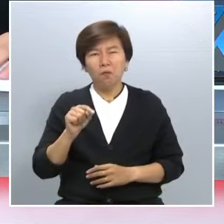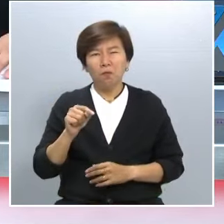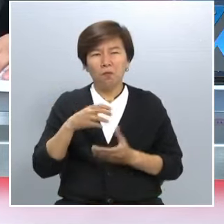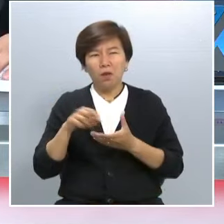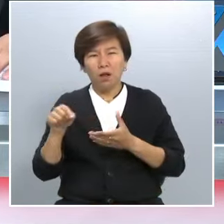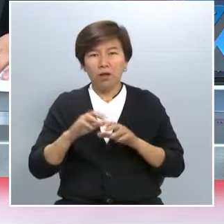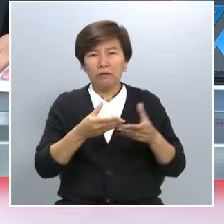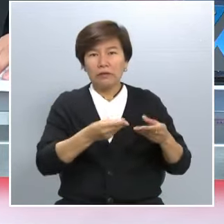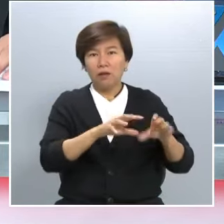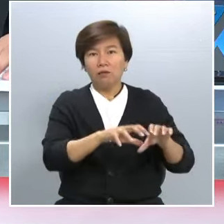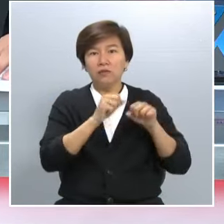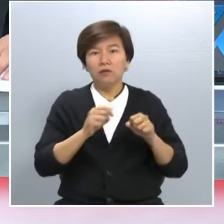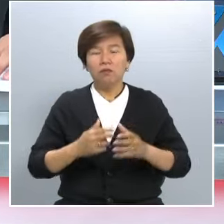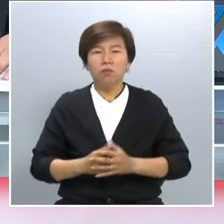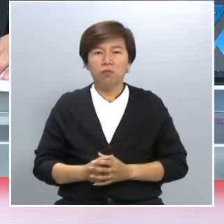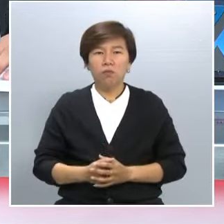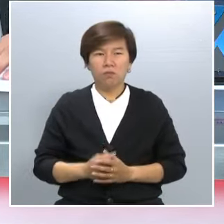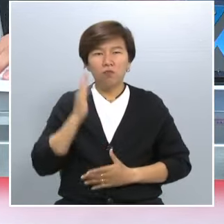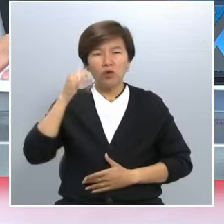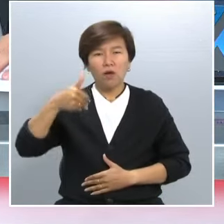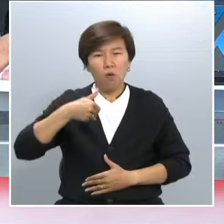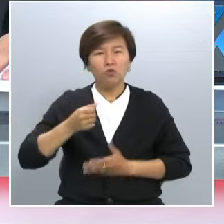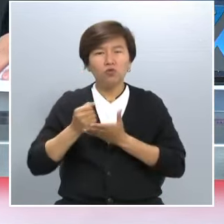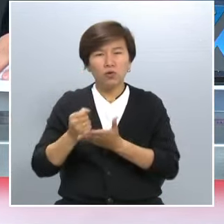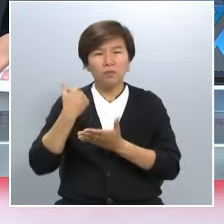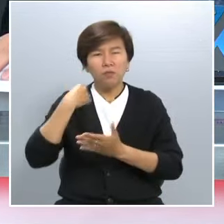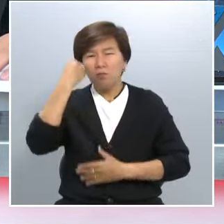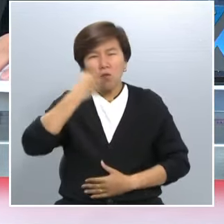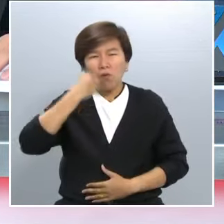มายึดที่เขานั่นนะฮะก็มีไอ้แบบนี้บ่อย ค่ะ นะครับ